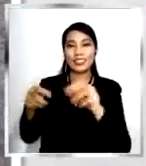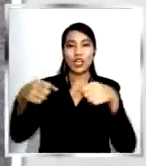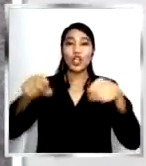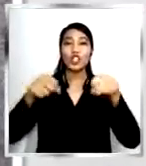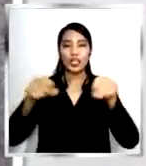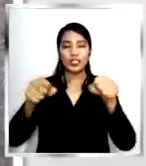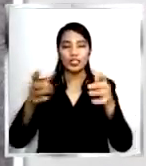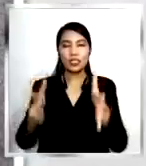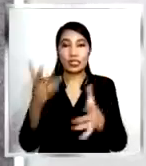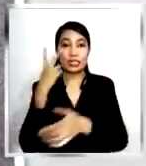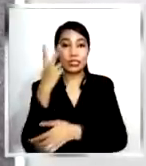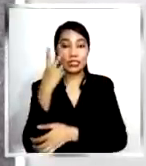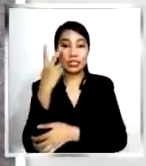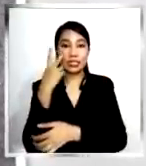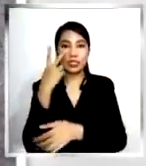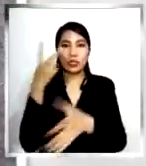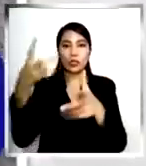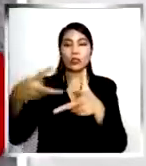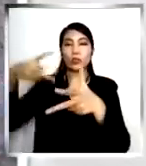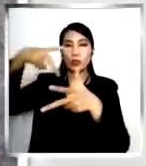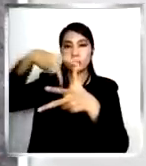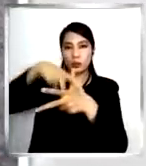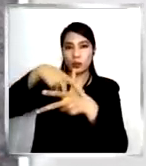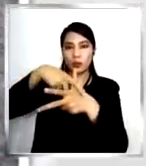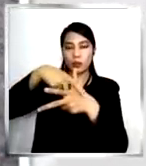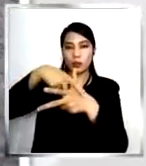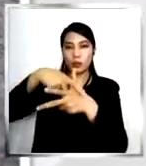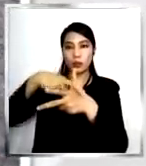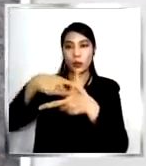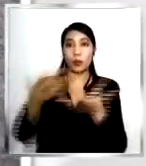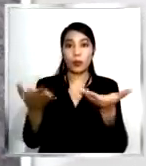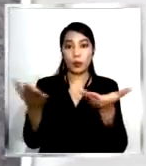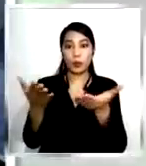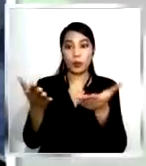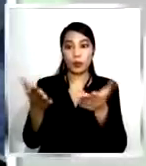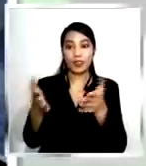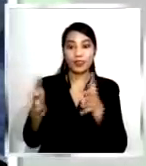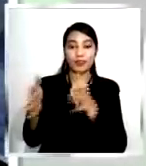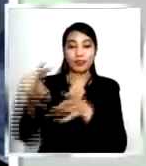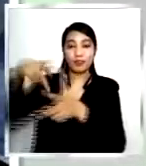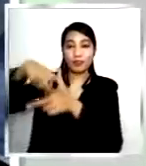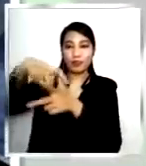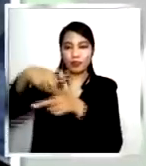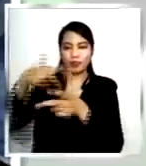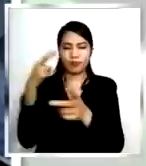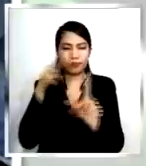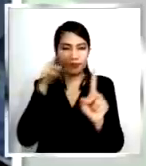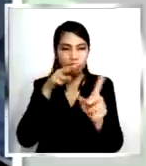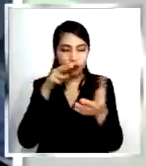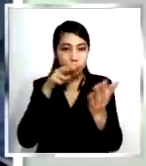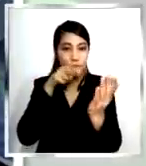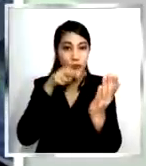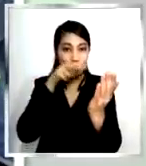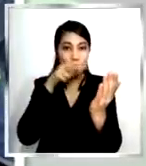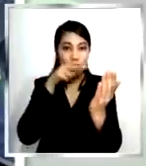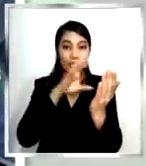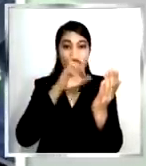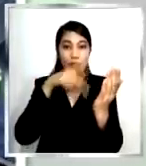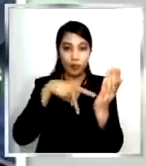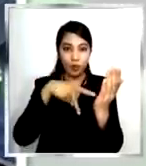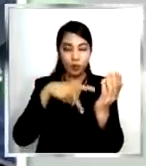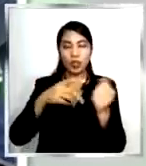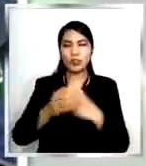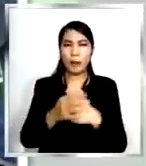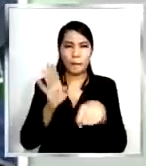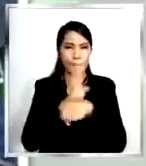kanyang motorsiklo, nakaparada sa gilid ng kalsada habang nakatutok sa kanyang cellphone. Sa isa pang larawan, tila busy-busy si Ax sa pagsusulat